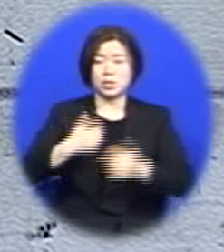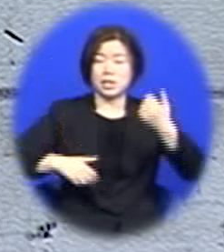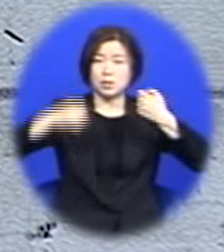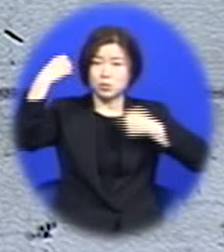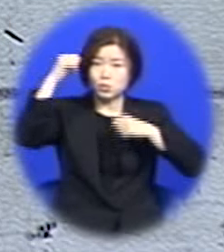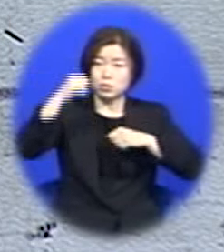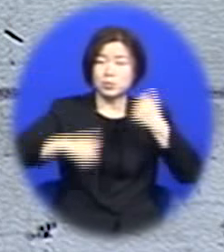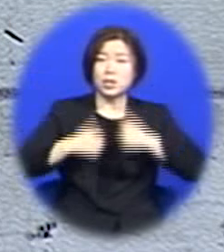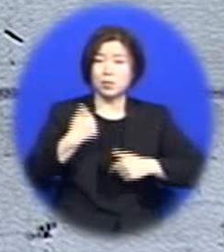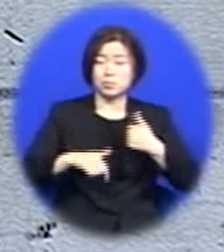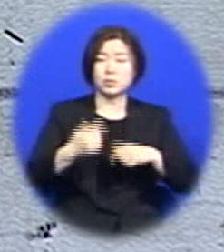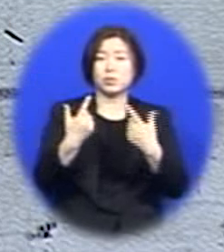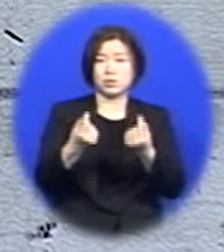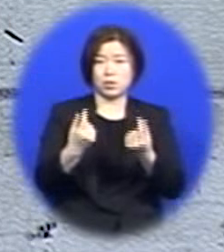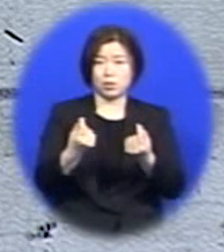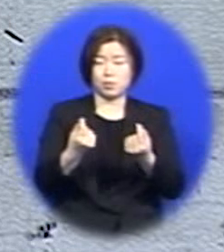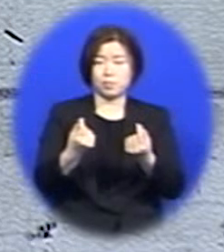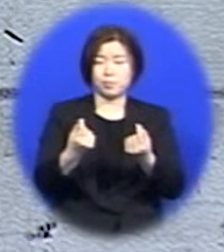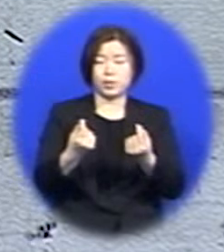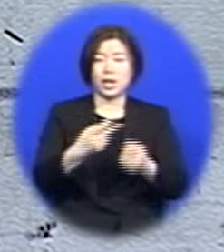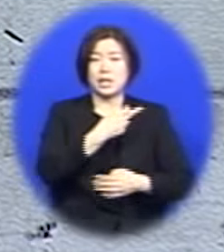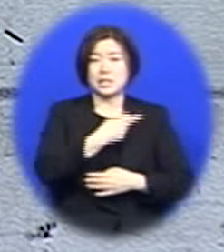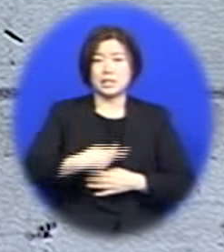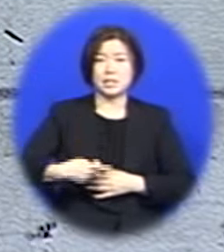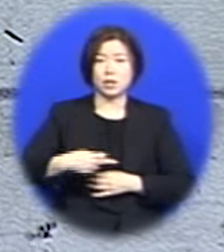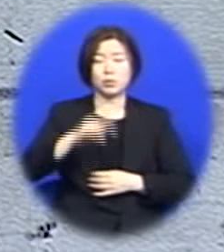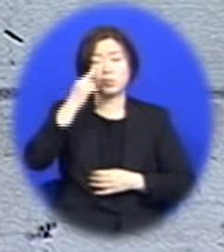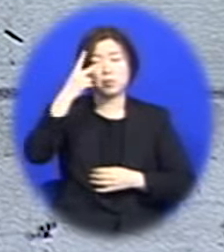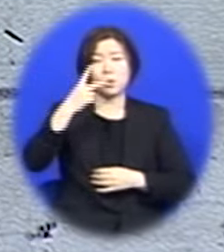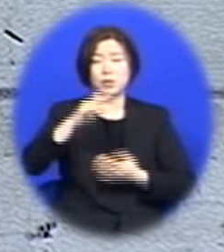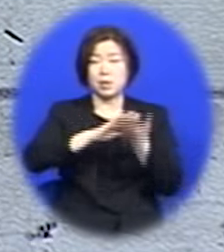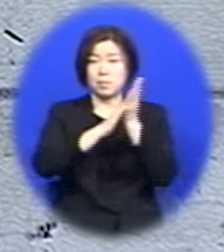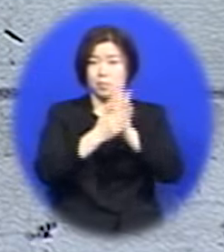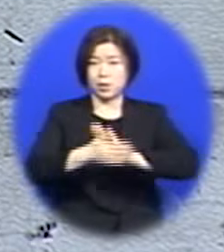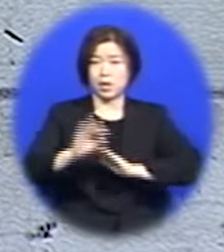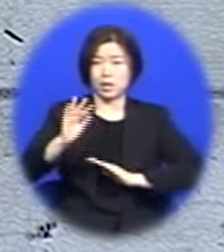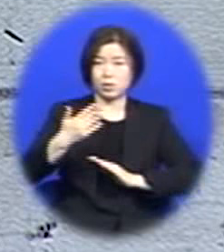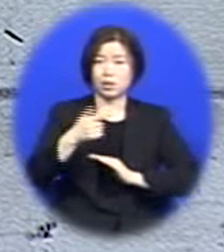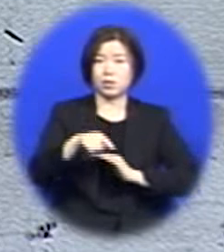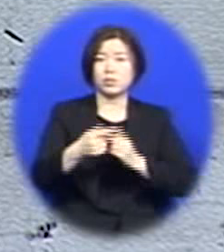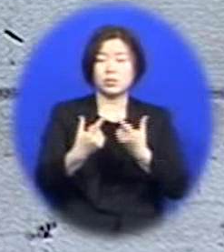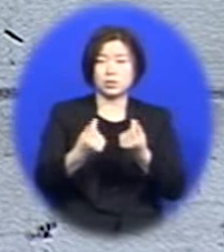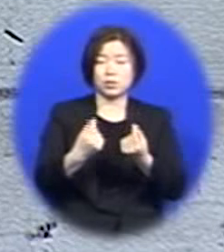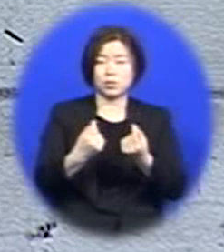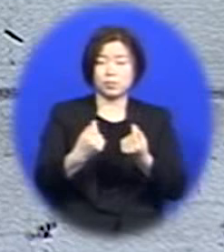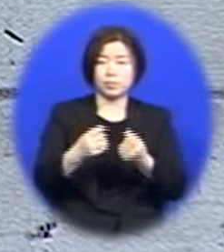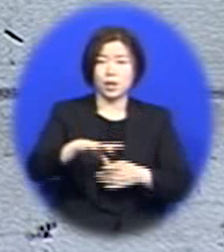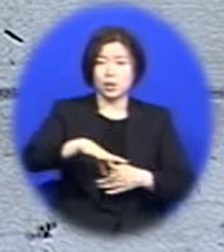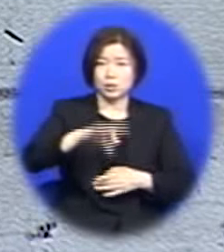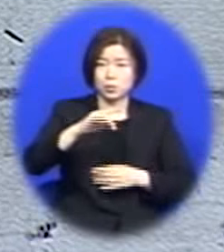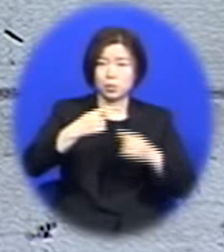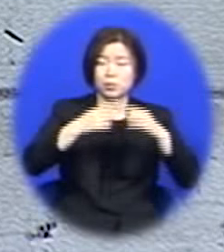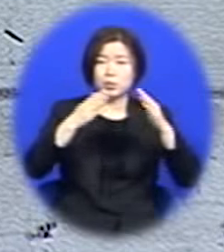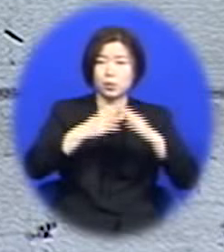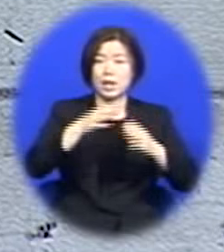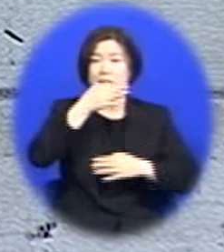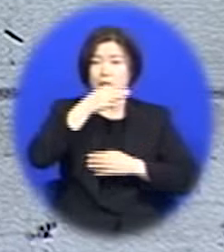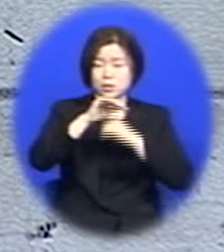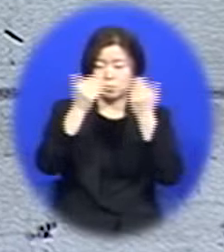것처럼, 사도 바울이 그렇게 변화된 것처럼 초대교회 때 욕심이 다 사라지는 이런